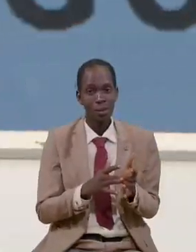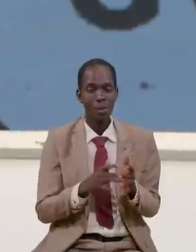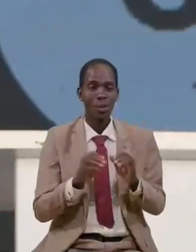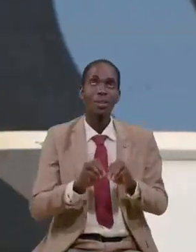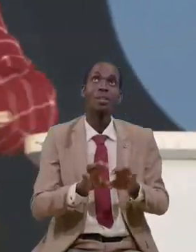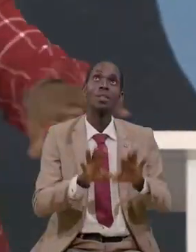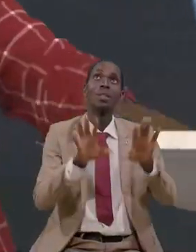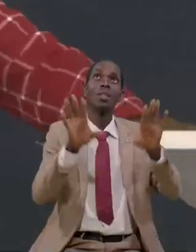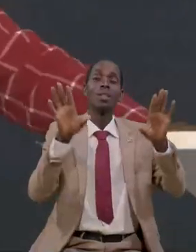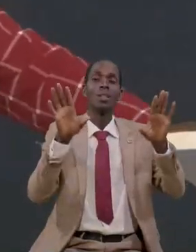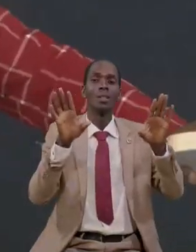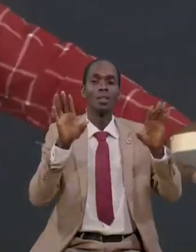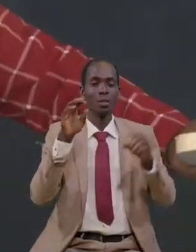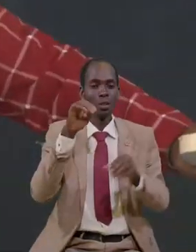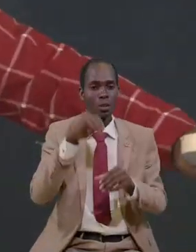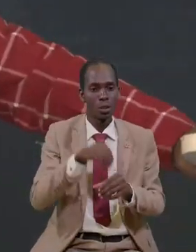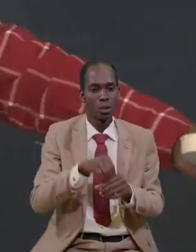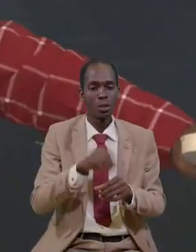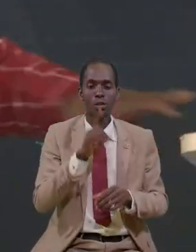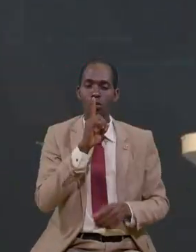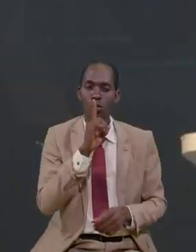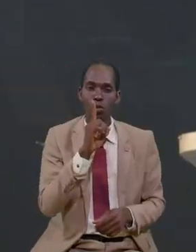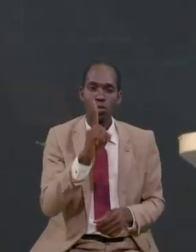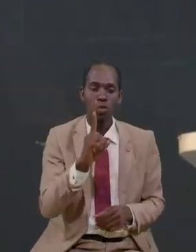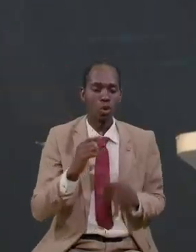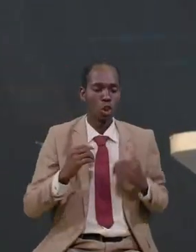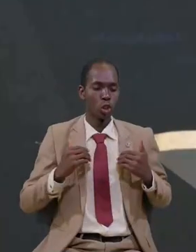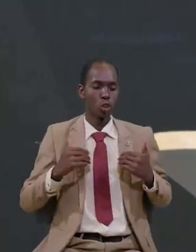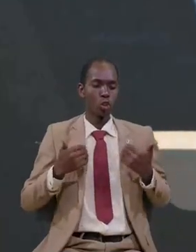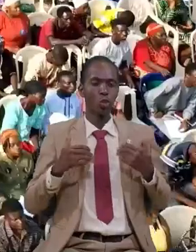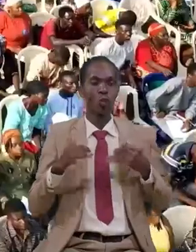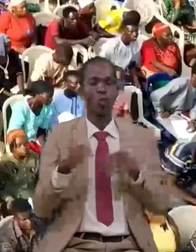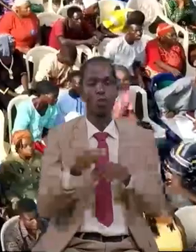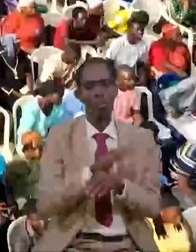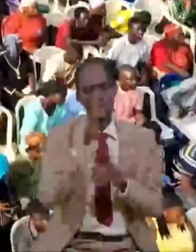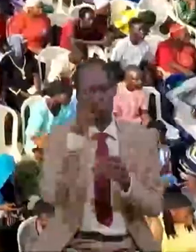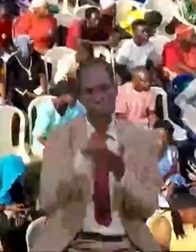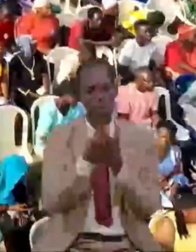brille dans la vie des vrais jeunes croyants.